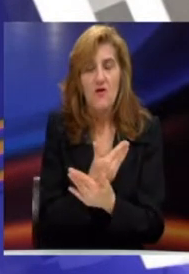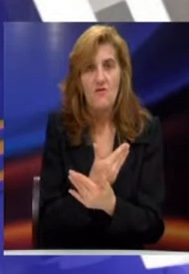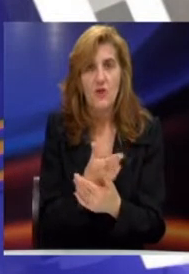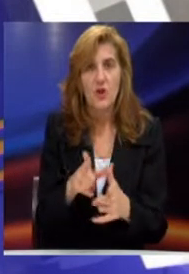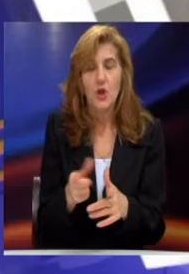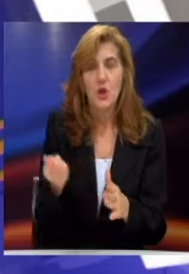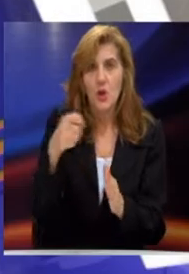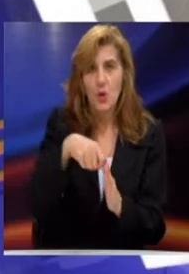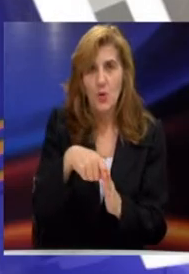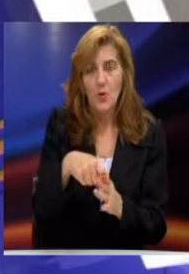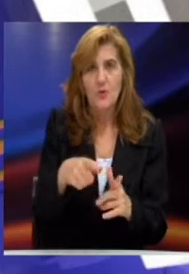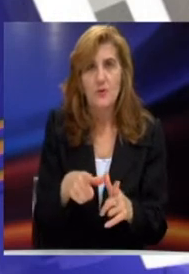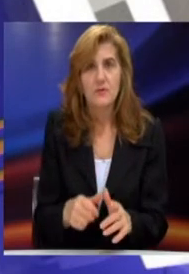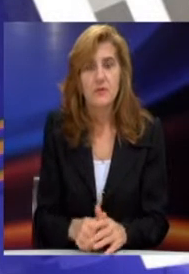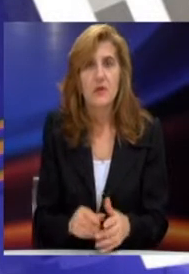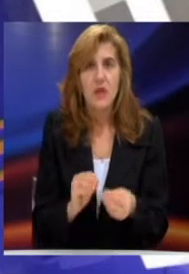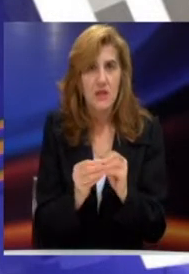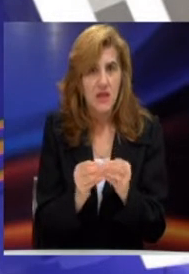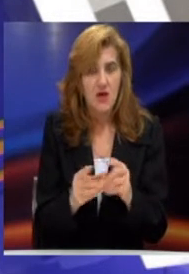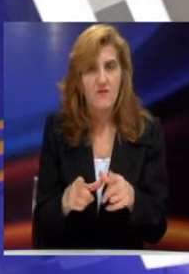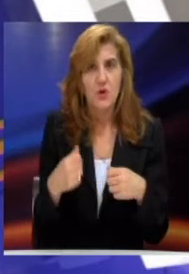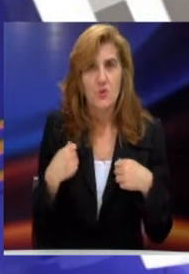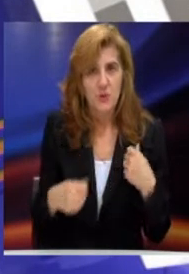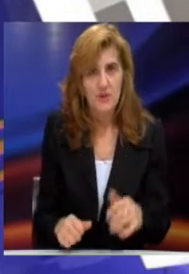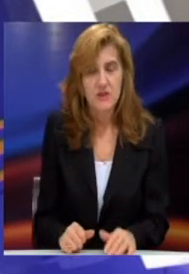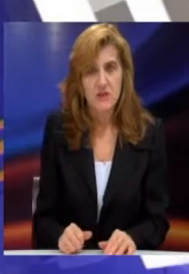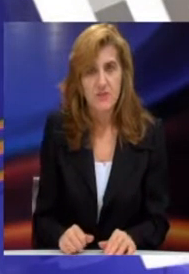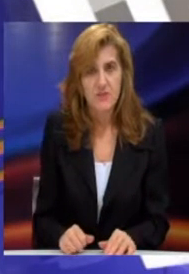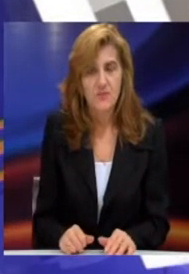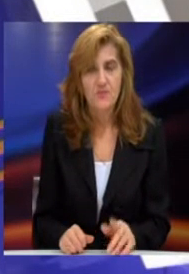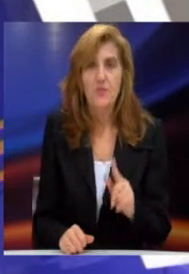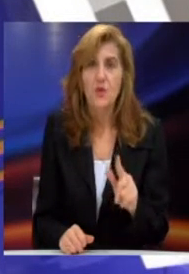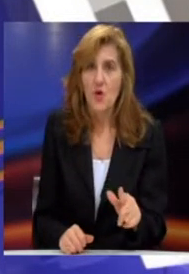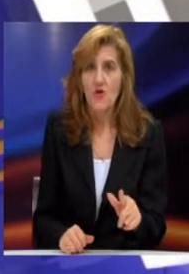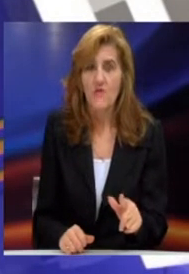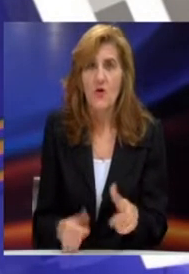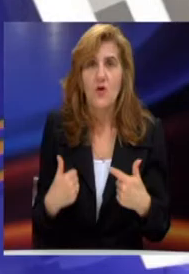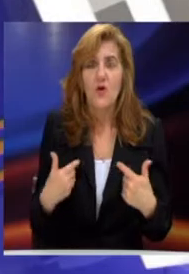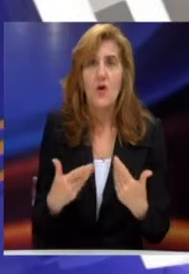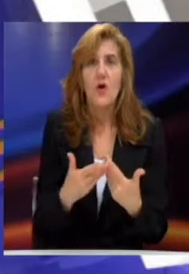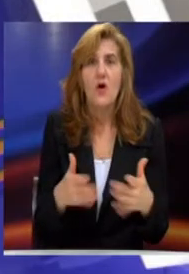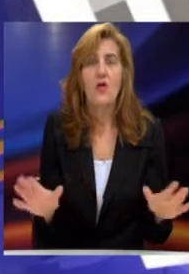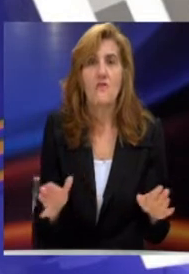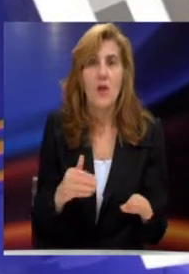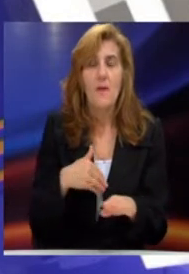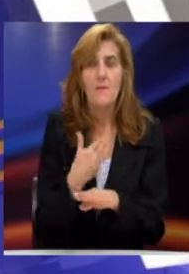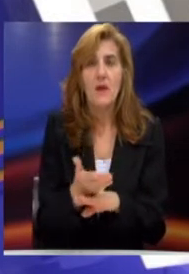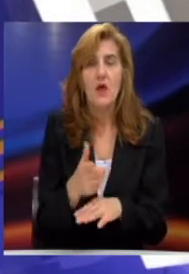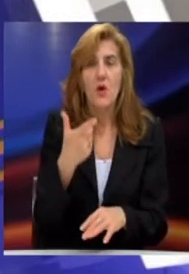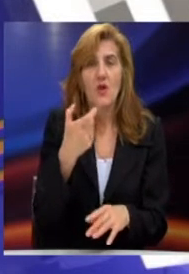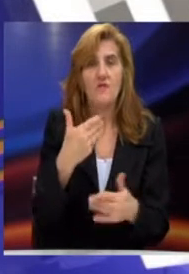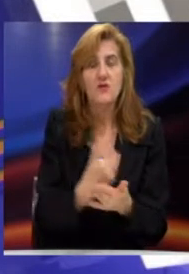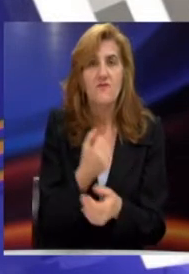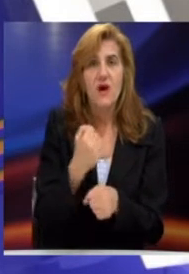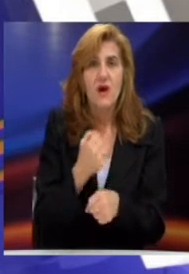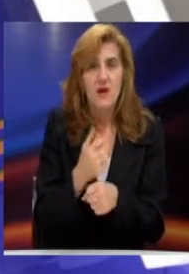kvalitet kupovine i jedan novi kvalitet trgovine u Subotici. Ovo osim toga otvara preko 200